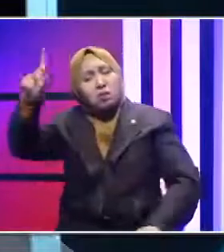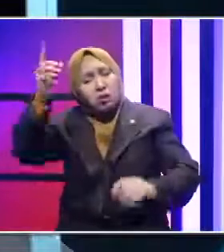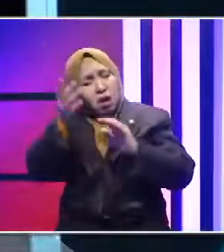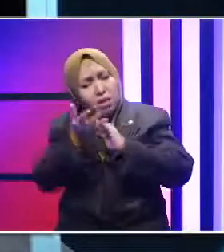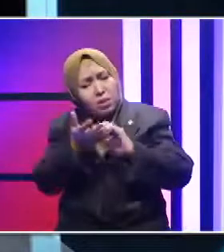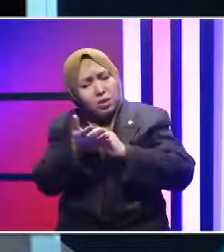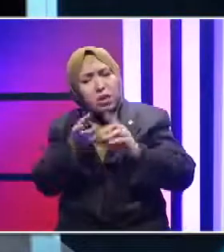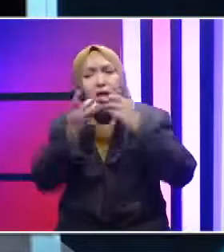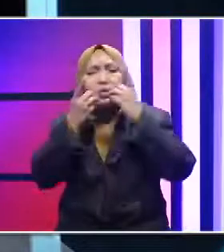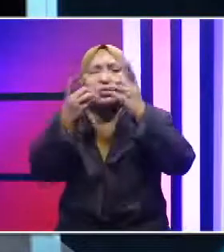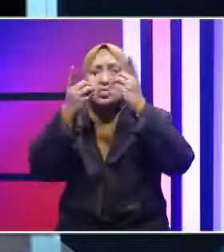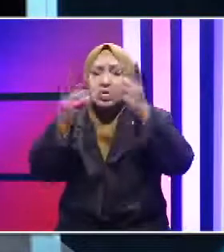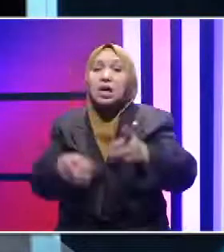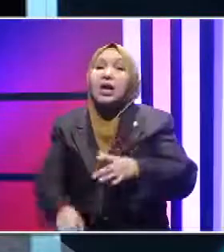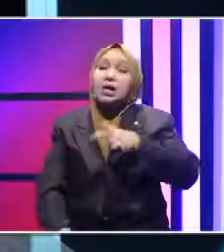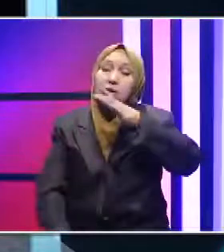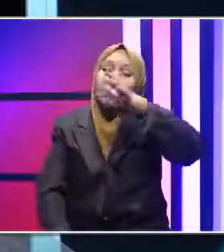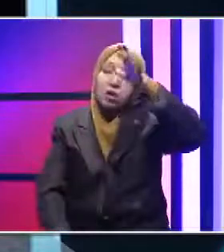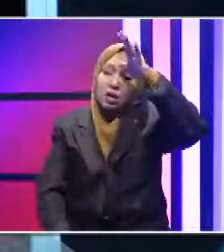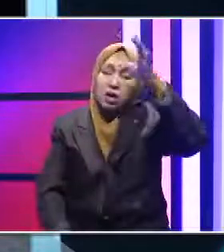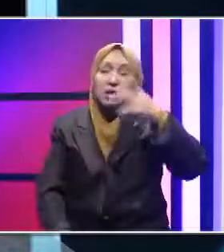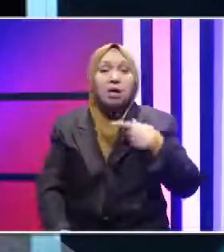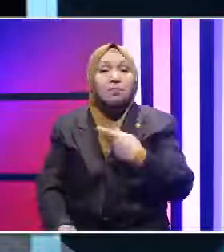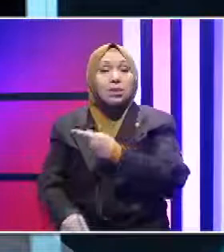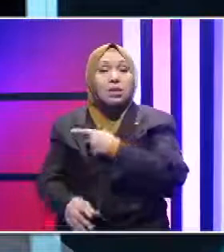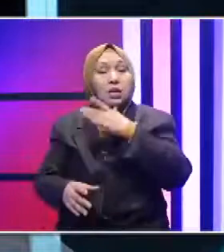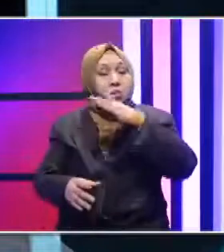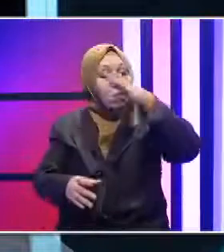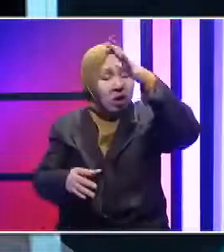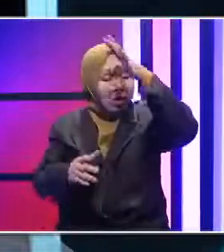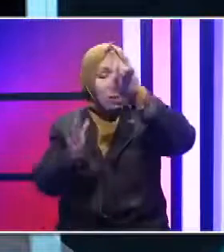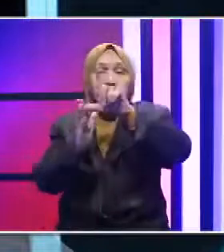Ampunilah dosa-dosa ibu dan ayah kami, ibu dan